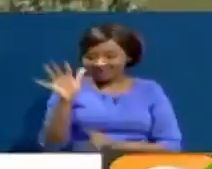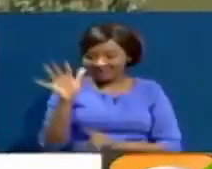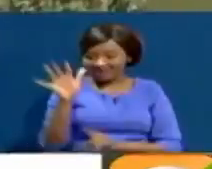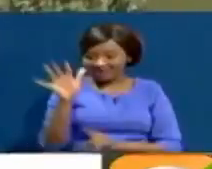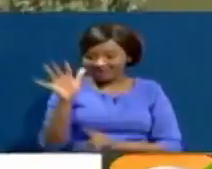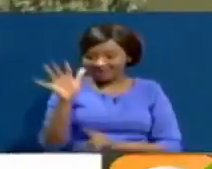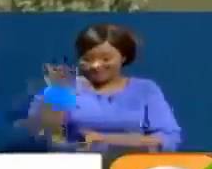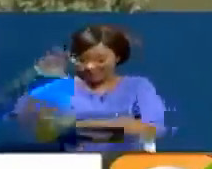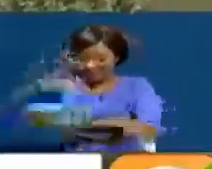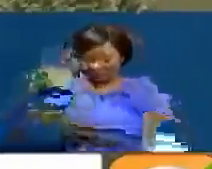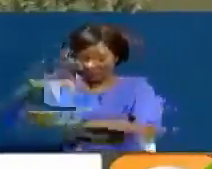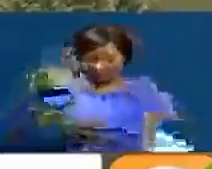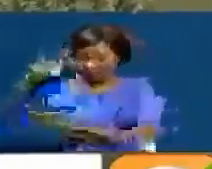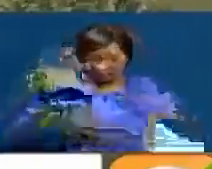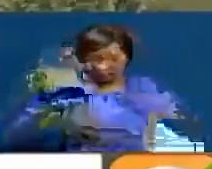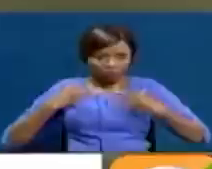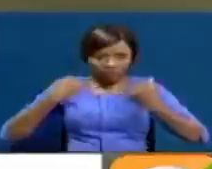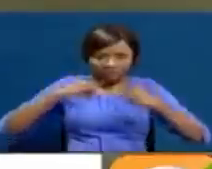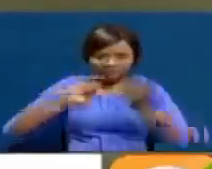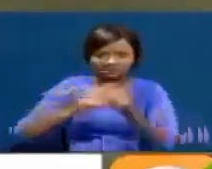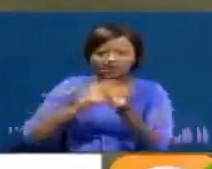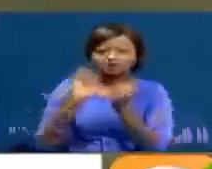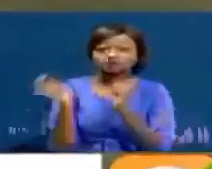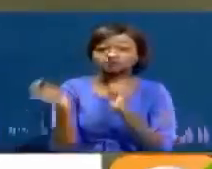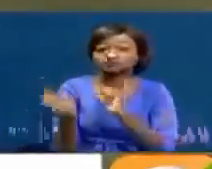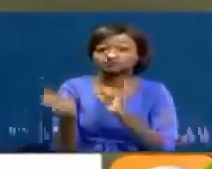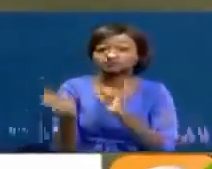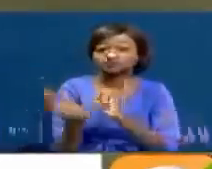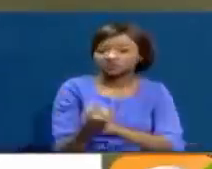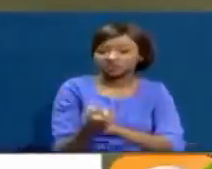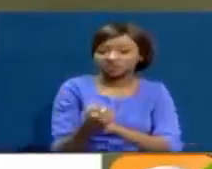nguvu na wanajeshi. Wakazi wa Hindi